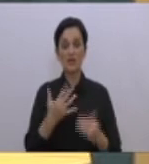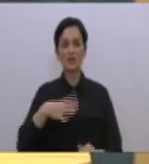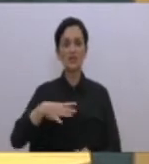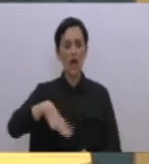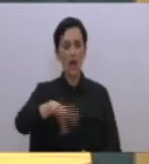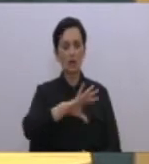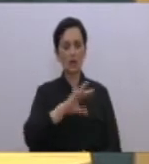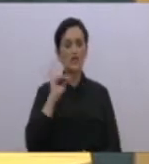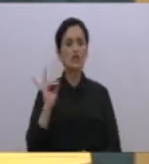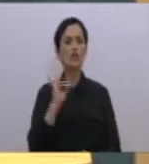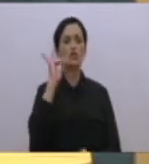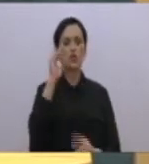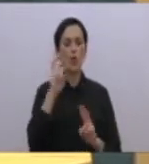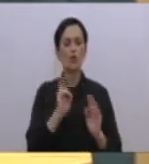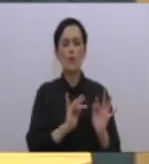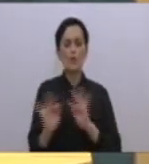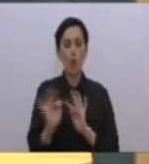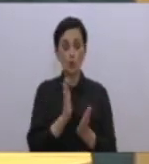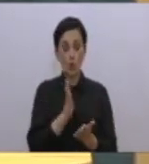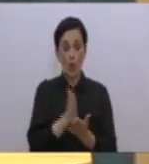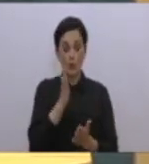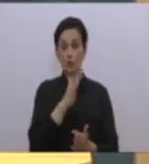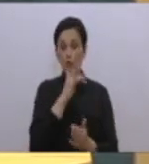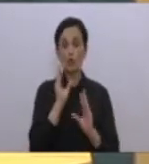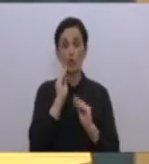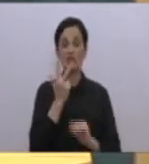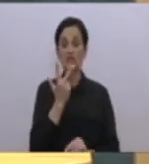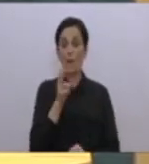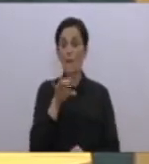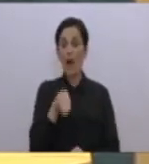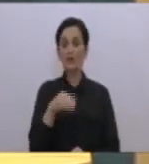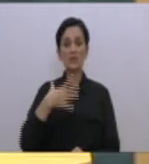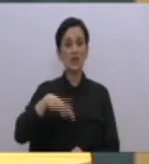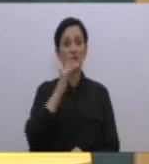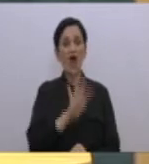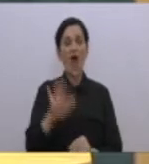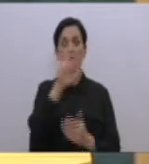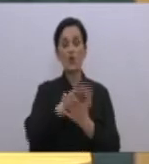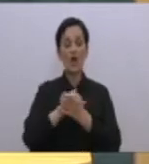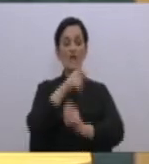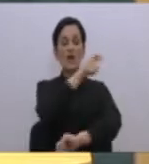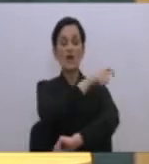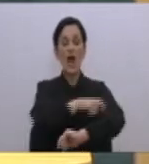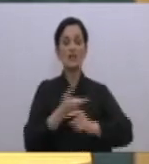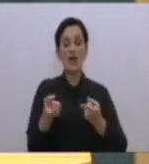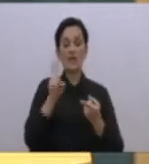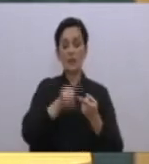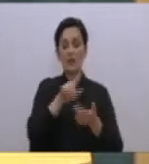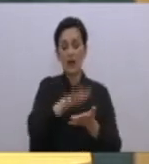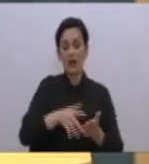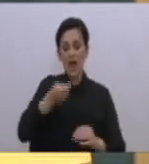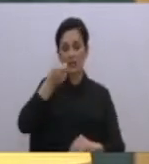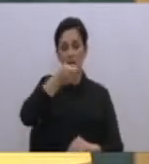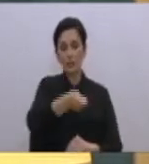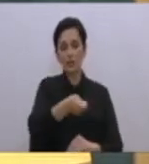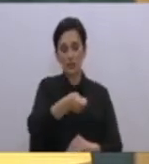საქართველოს ისტორიულ პროცესში ყოფნის დროს, როდესაც 3 მარტს საქართველოს ევროკავშირში გაწევრიანების თაობაზე განაცხადი შეიტანა,